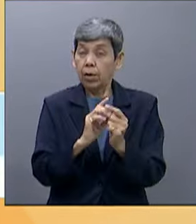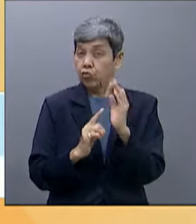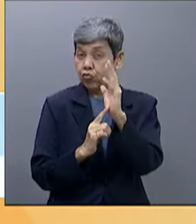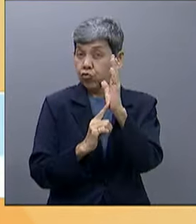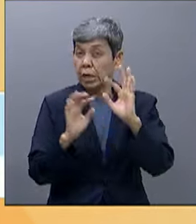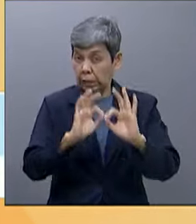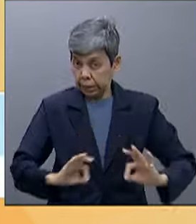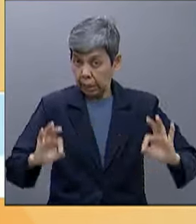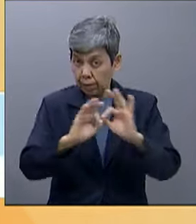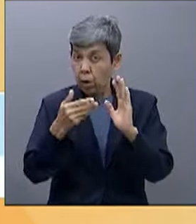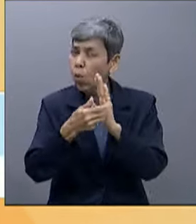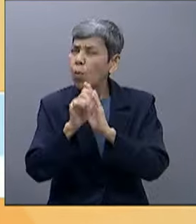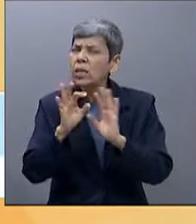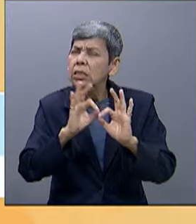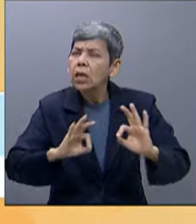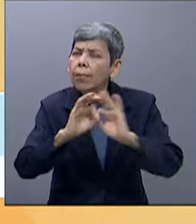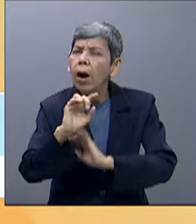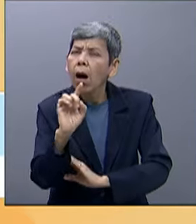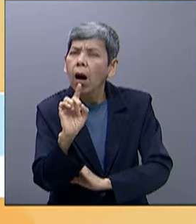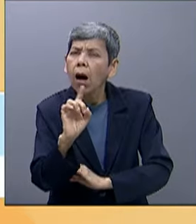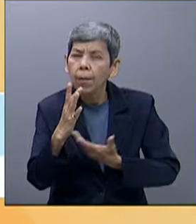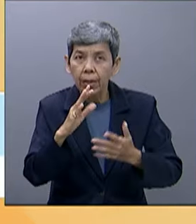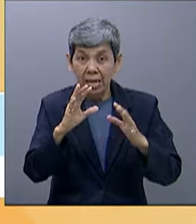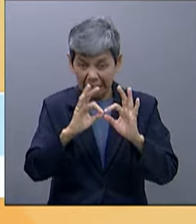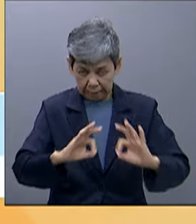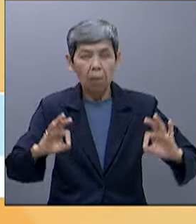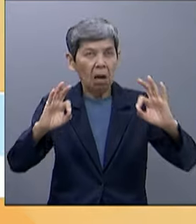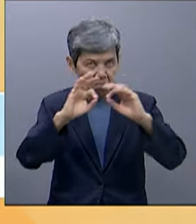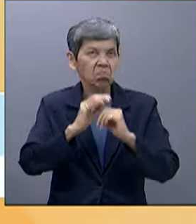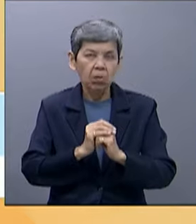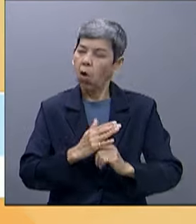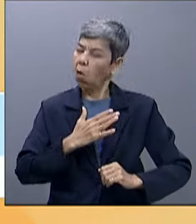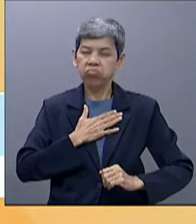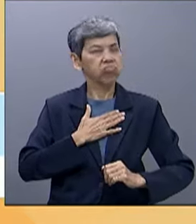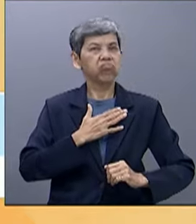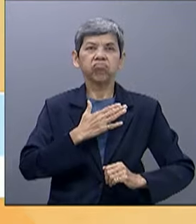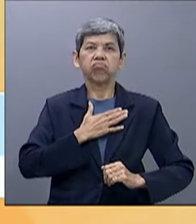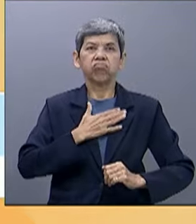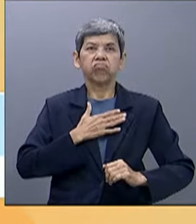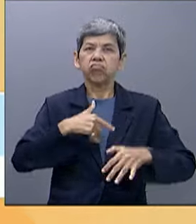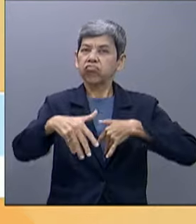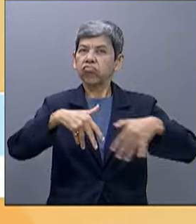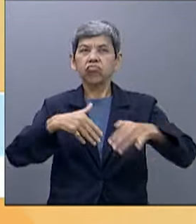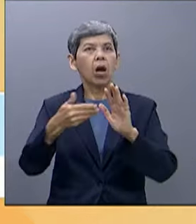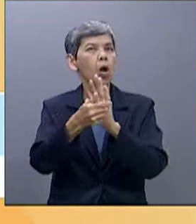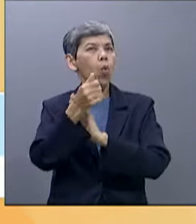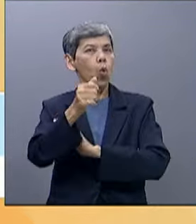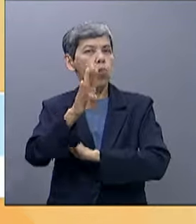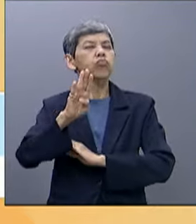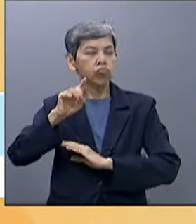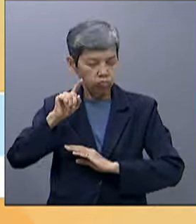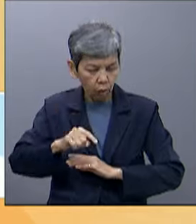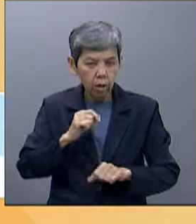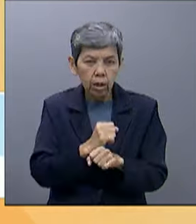สำคัญกับชาวอุบลยังไงบ้างครับท่าน ถือว่าเป็นประเพณีเป็นเอกลักษณ์หรืออัตลักษณ์ที่พี่น้องชาวจังหวัดอุบลจะต้อง